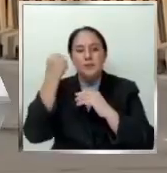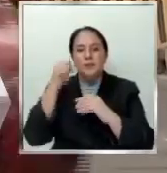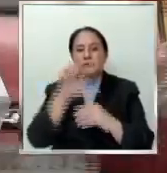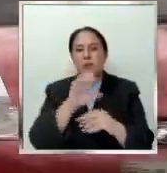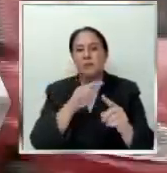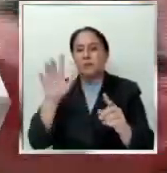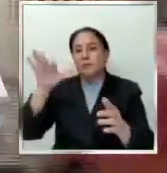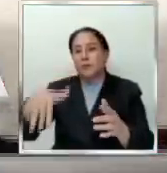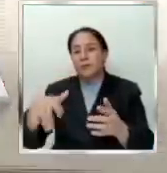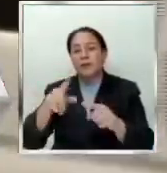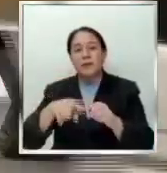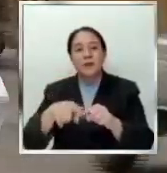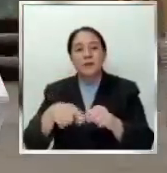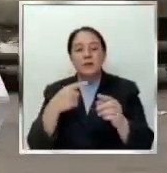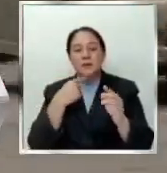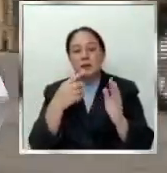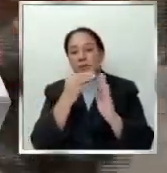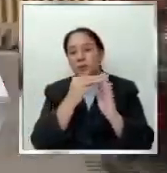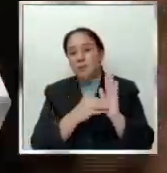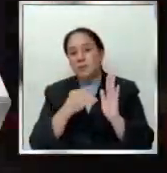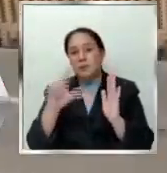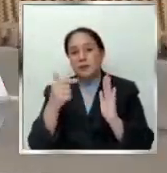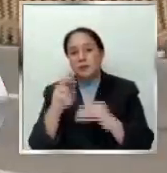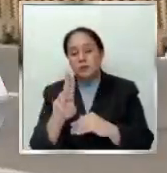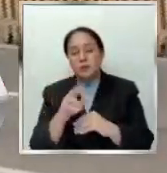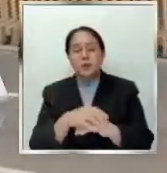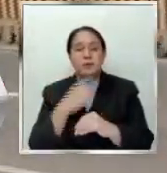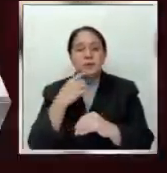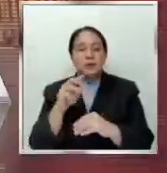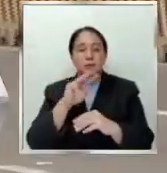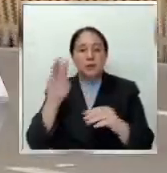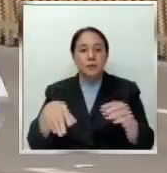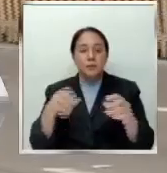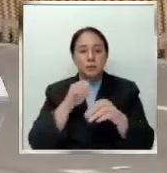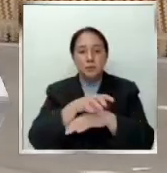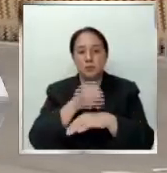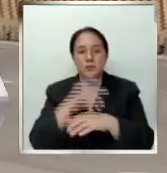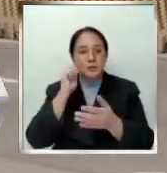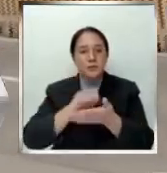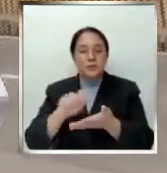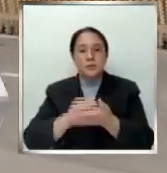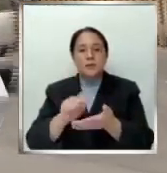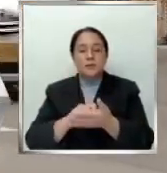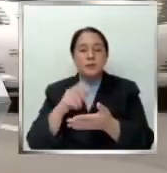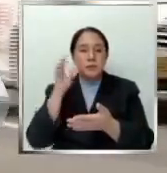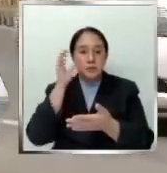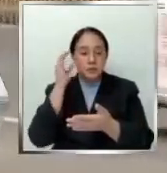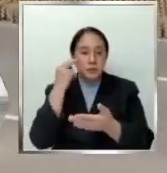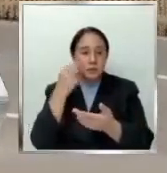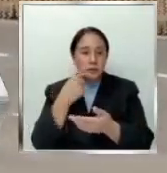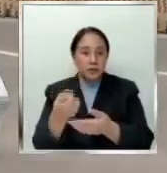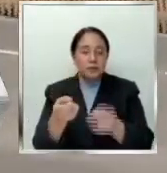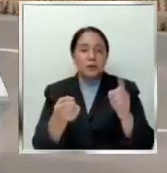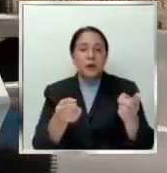pesos depende sa nakasaad sa ordinansa ng LGU. Sabi ni Metro Manila Council Secretariat Chris Saruca, nakapaglabas na ng kani-kanilang